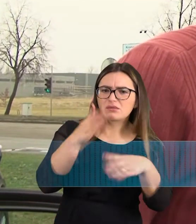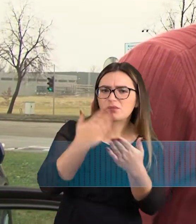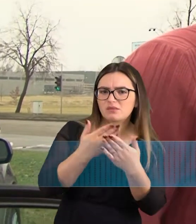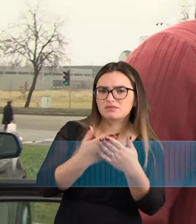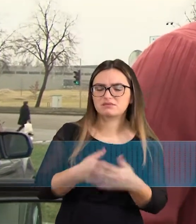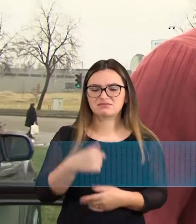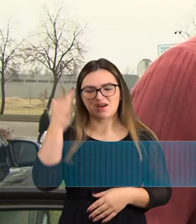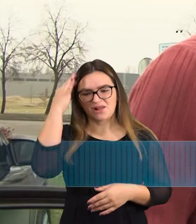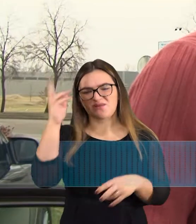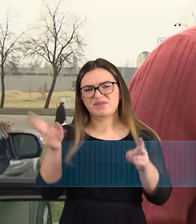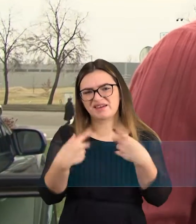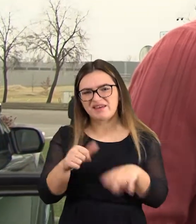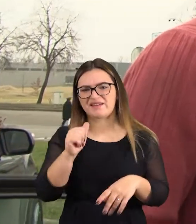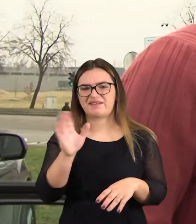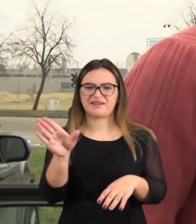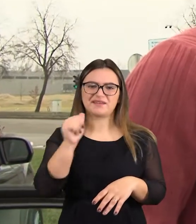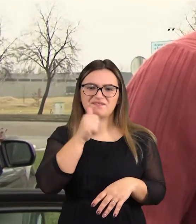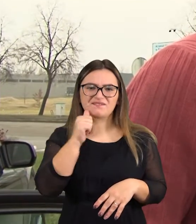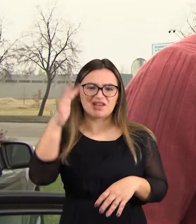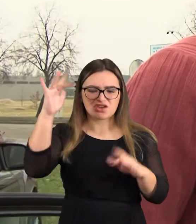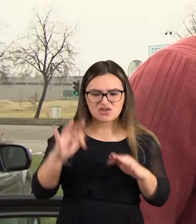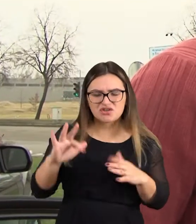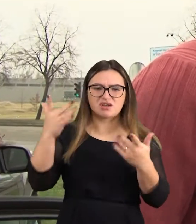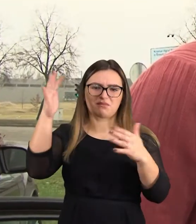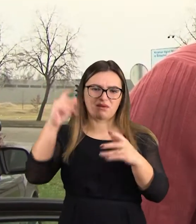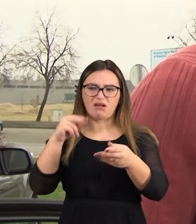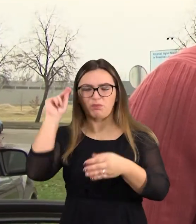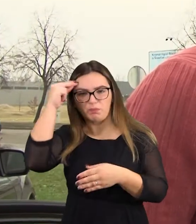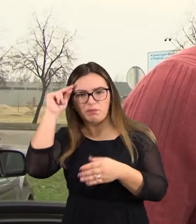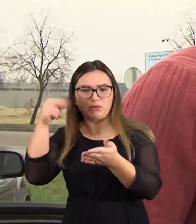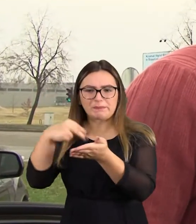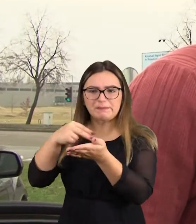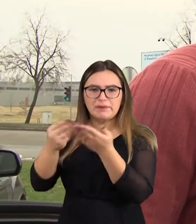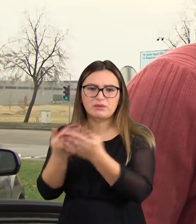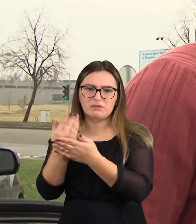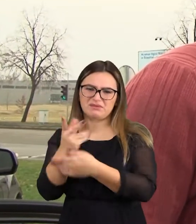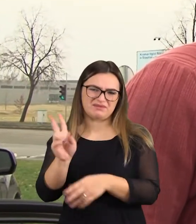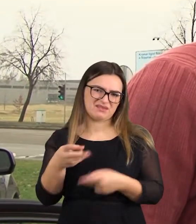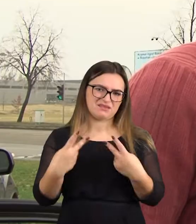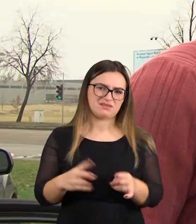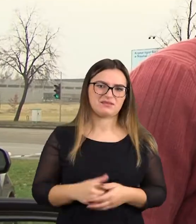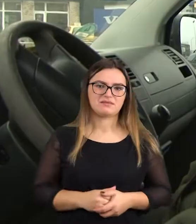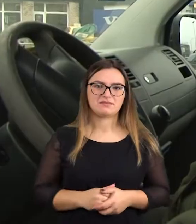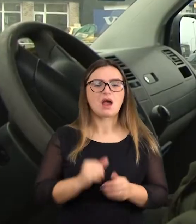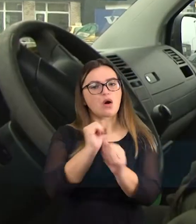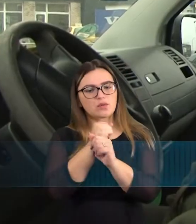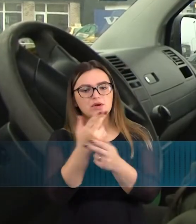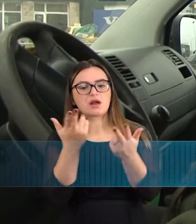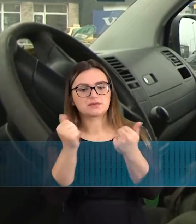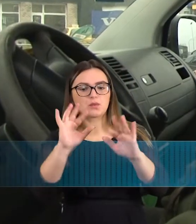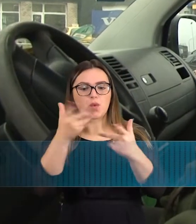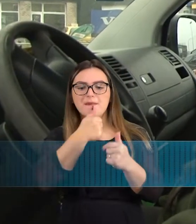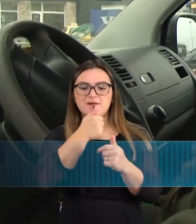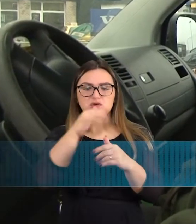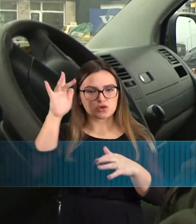retai? Nu, nemanau, kad reikia ten kiekvieną žiemą rūpintis. Jeigu įsidedi naują akumuliatorių, tai 3-4 metai pilnai. Akumuliatorių